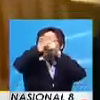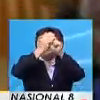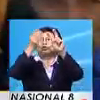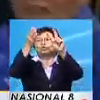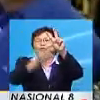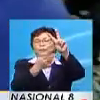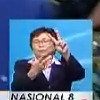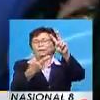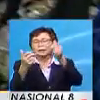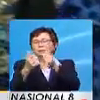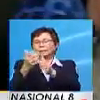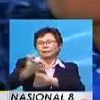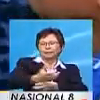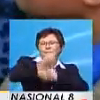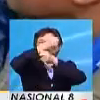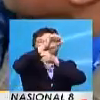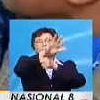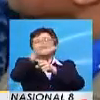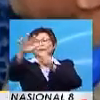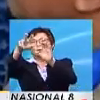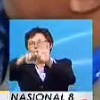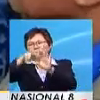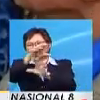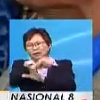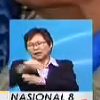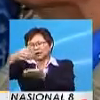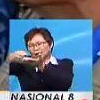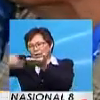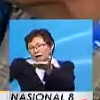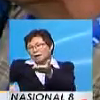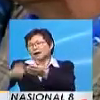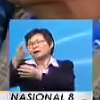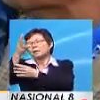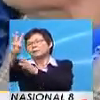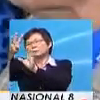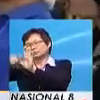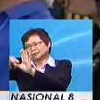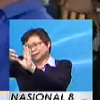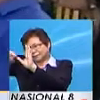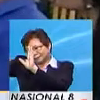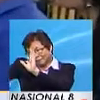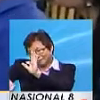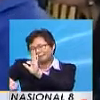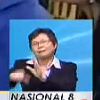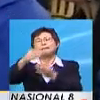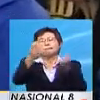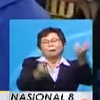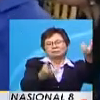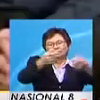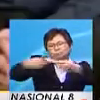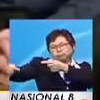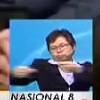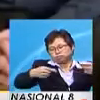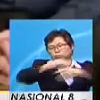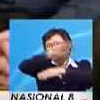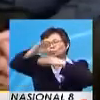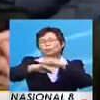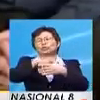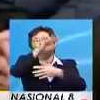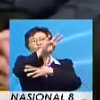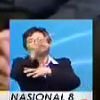per3 dengan meraih 55 kerusi dan kalah 16 kerusi ketika itu barisan nasional bertanding di semua